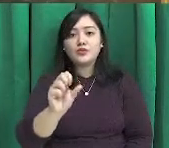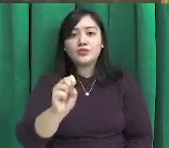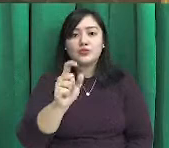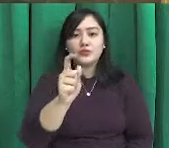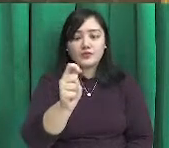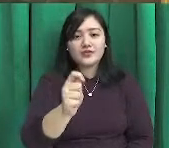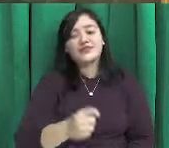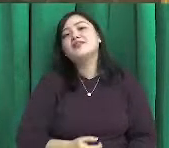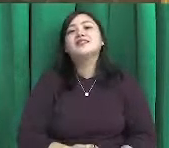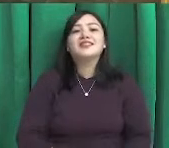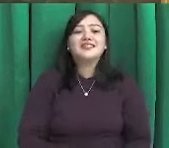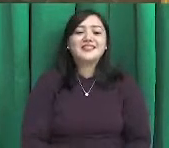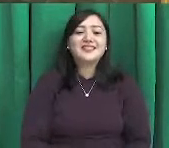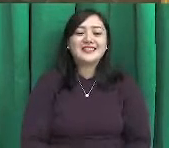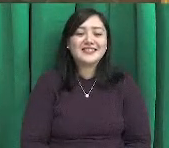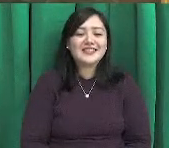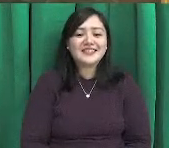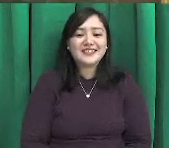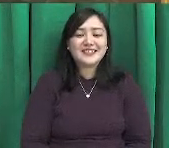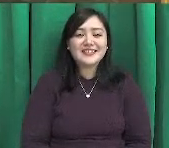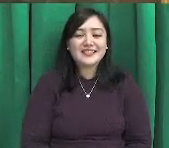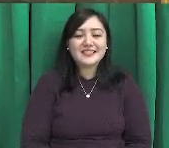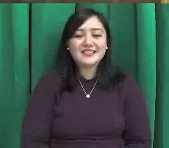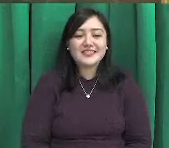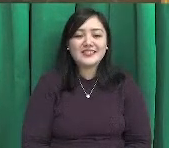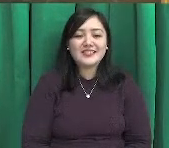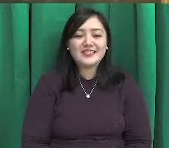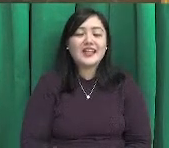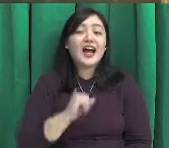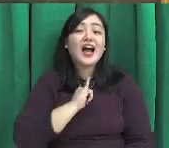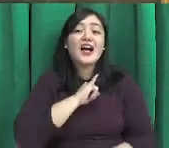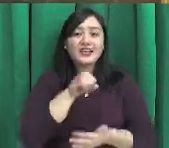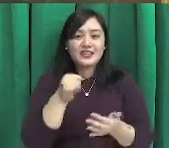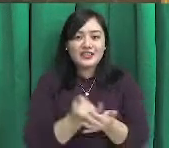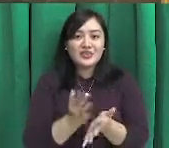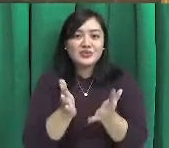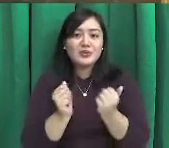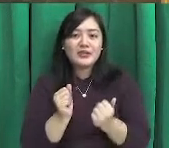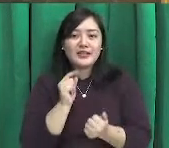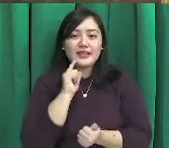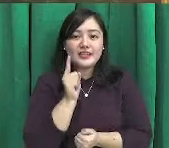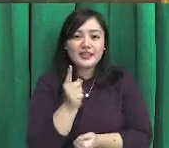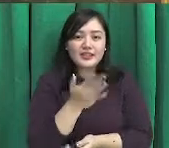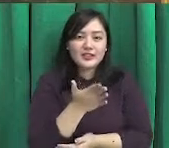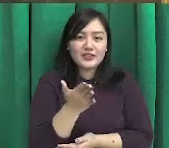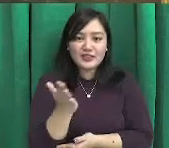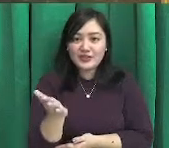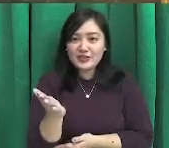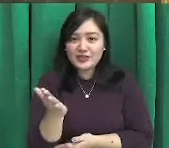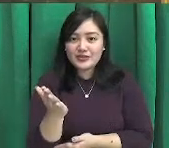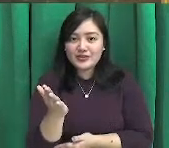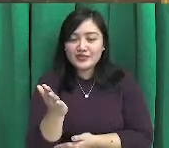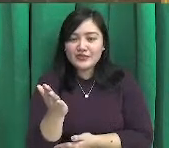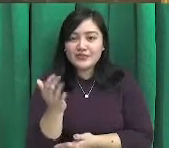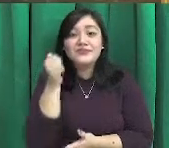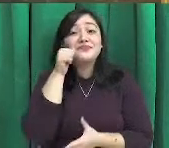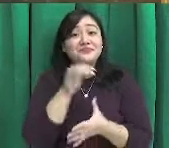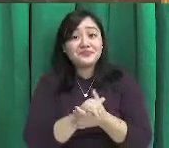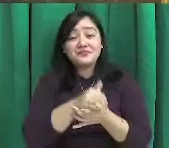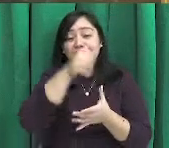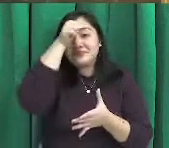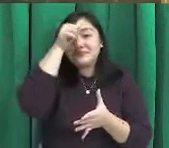Cynthia. Wala tuloy. Ito lang po ang masasabi ko sa inyo, sa babae man o lalaki na